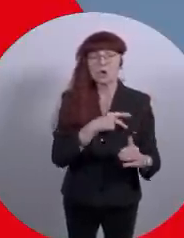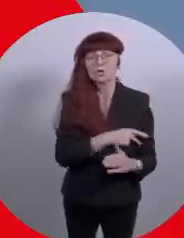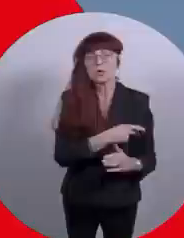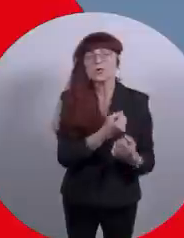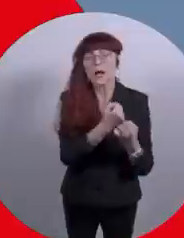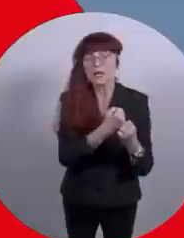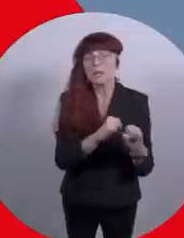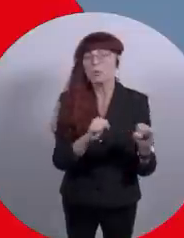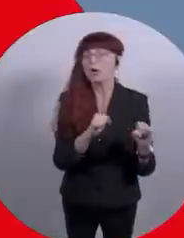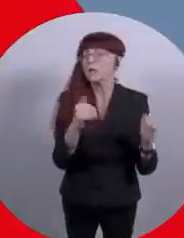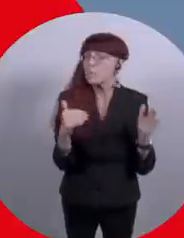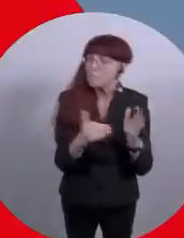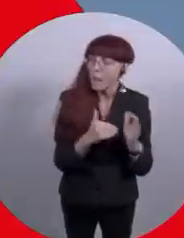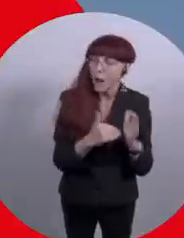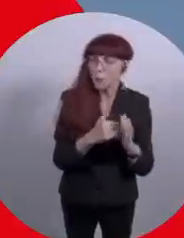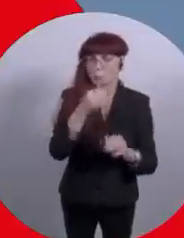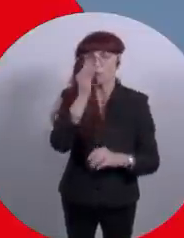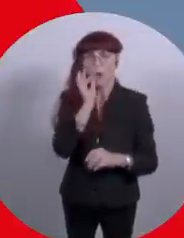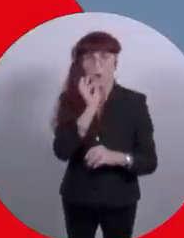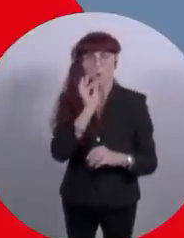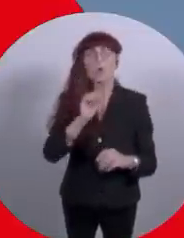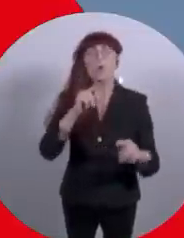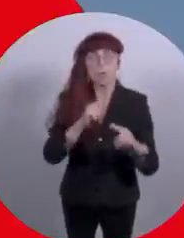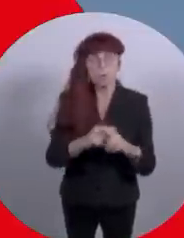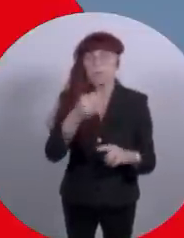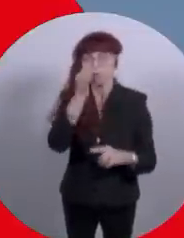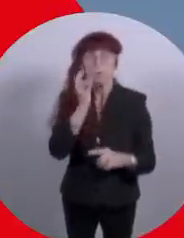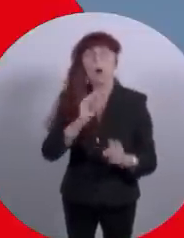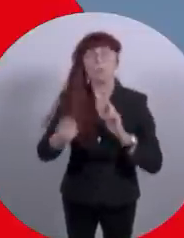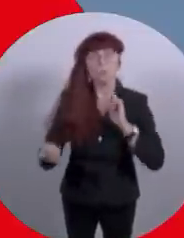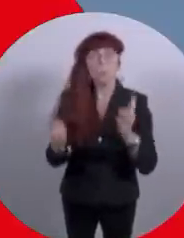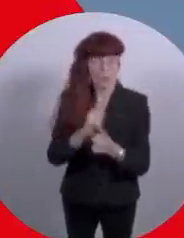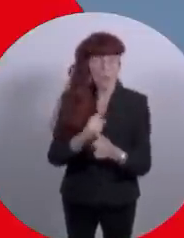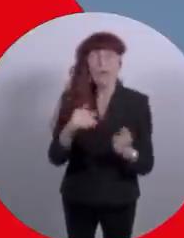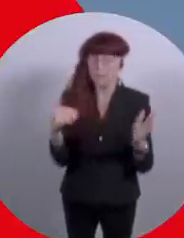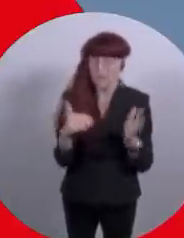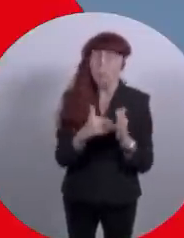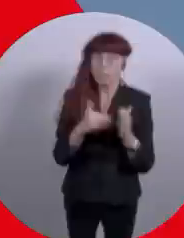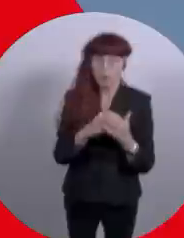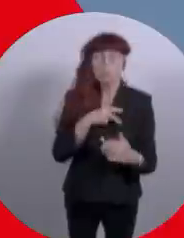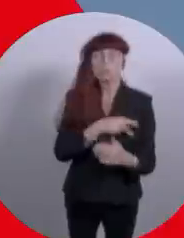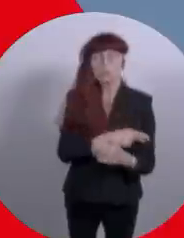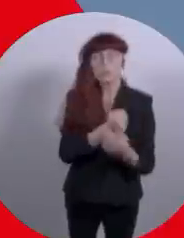und die Frauen brauchen sozialdemokratische Politik